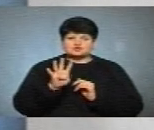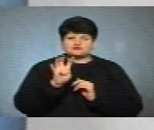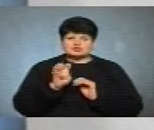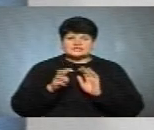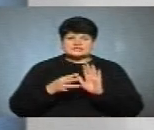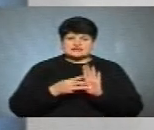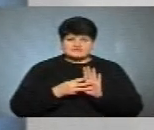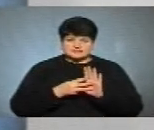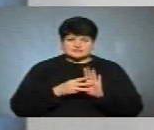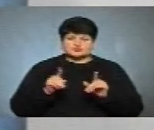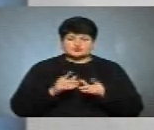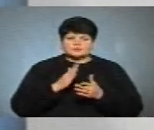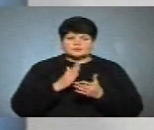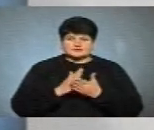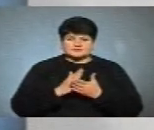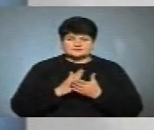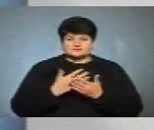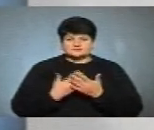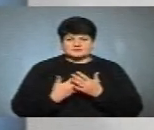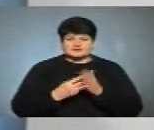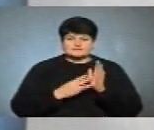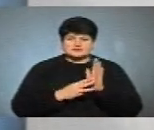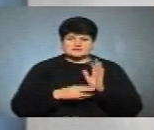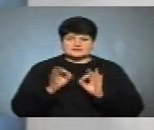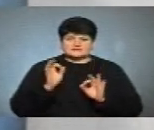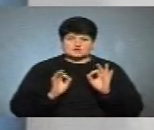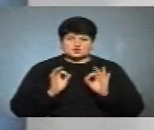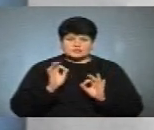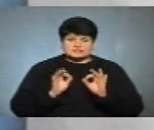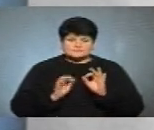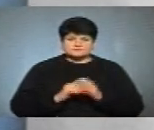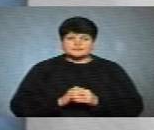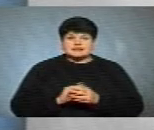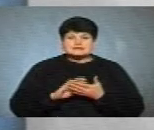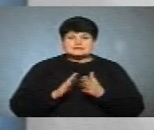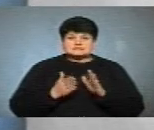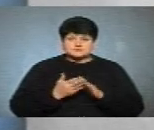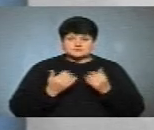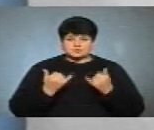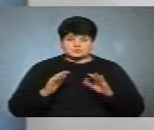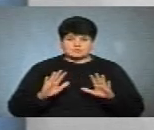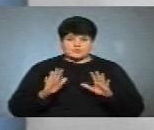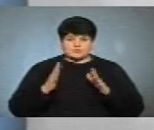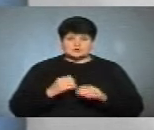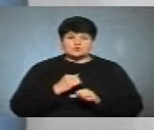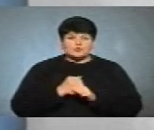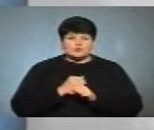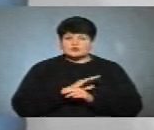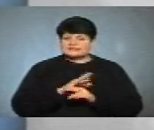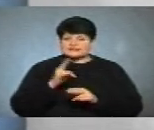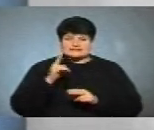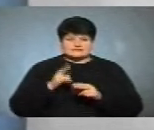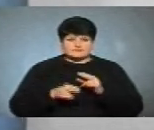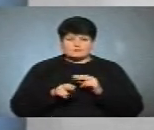1408, що становить майже 80%. Але станом на даний момент роботи не завершені